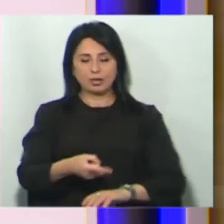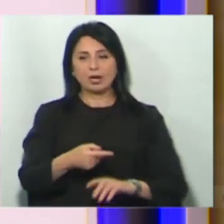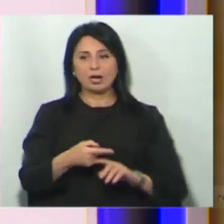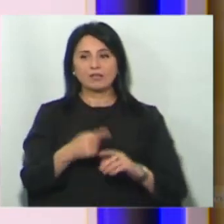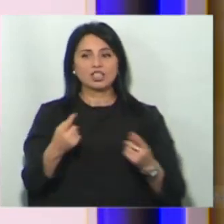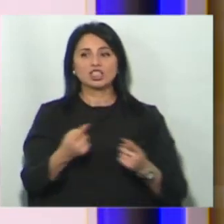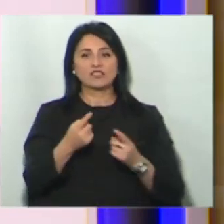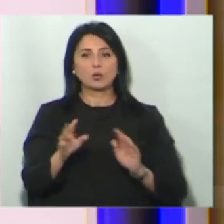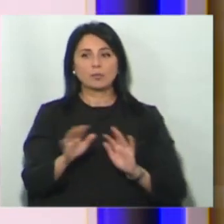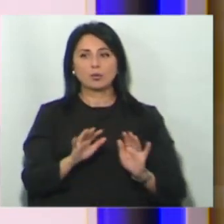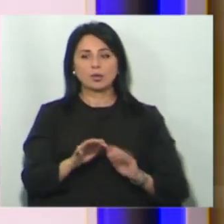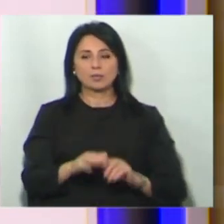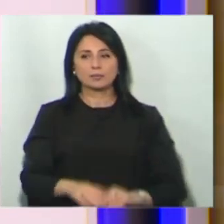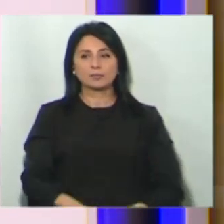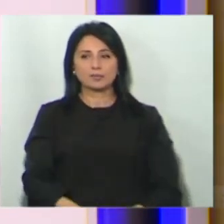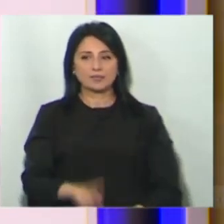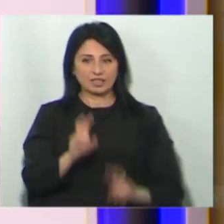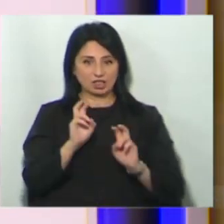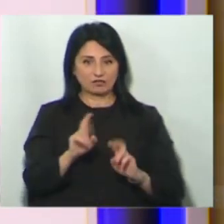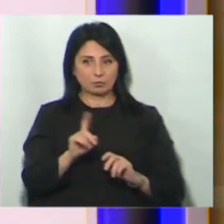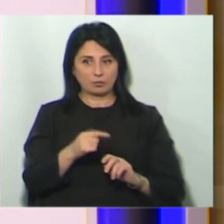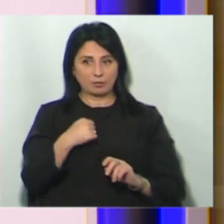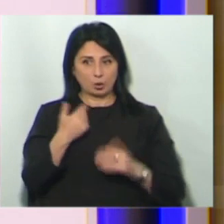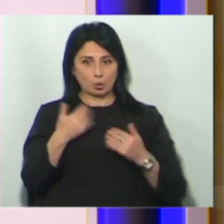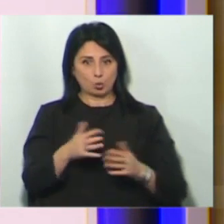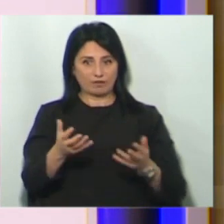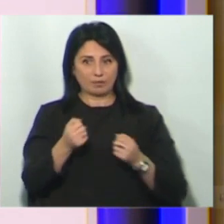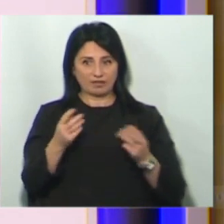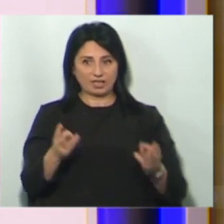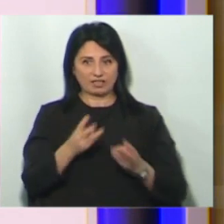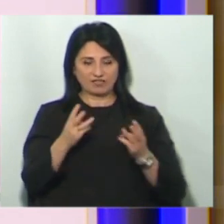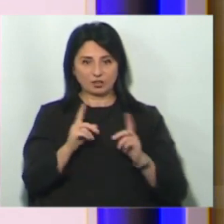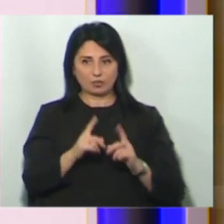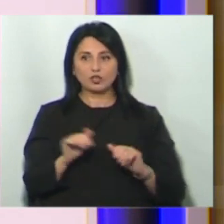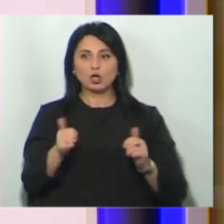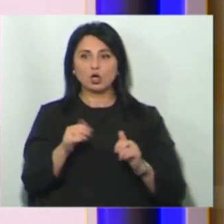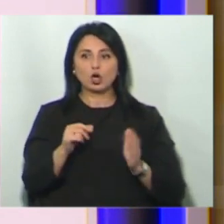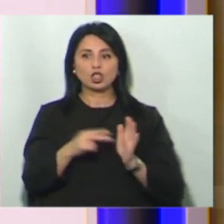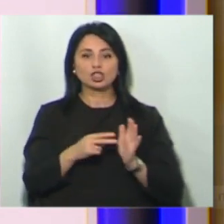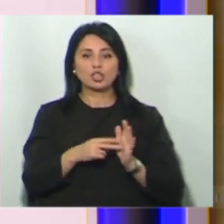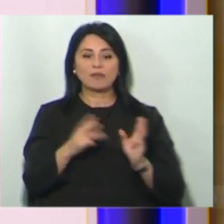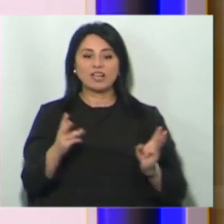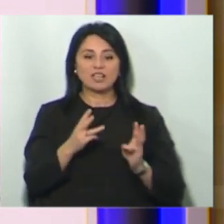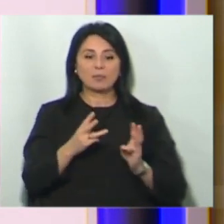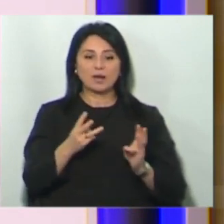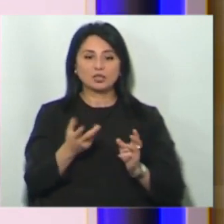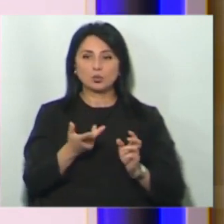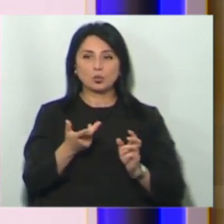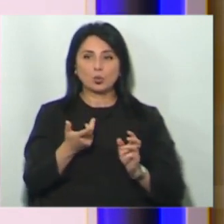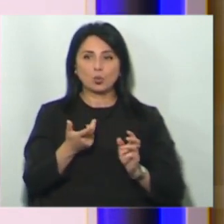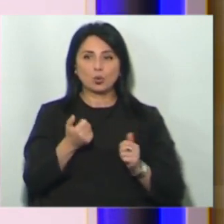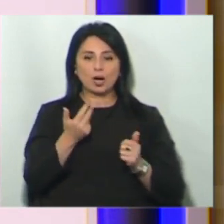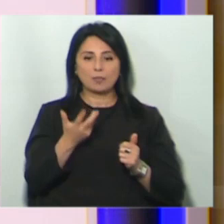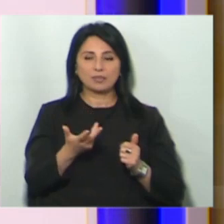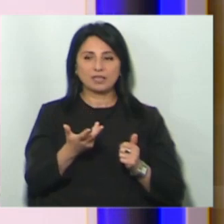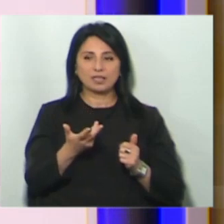ეს ჩვეულებრივი მოვლენა, ეს ნიშნავს იმას, რომ მე უკვე მივიღე დამწრობა. როგორ შევაფასო დამწრობა, რამდენად ღრმა არის,